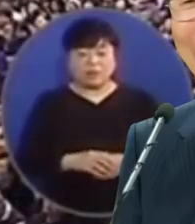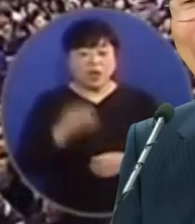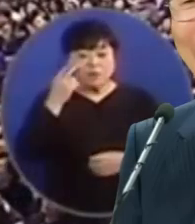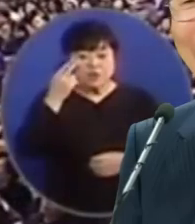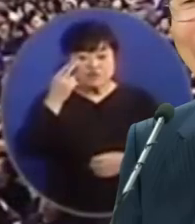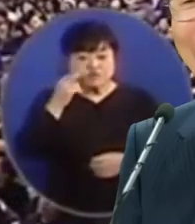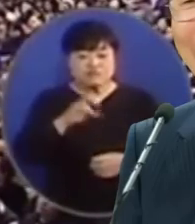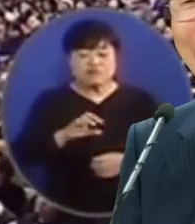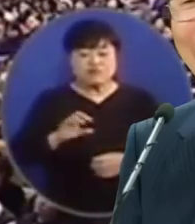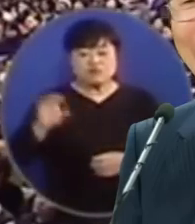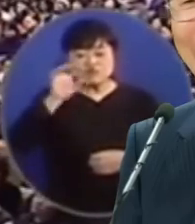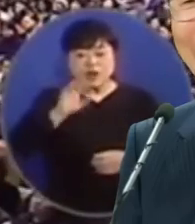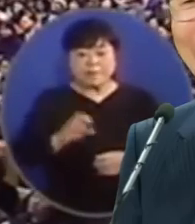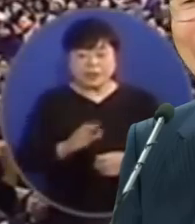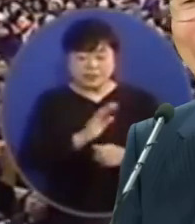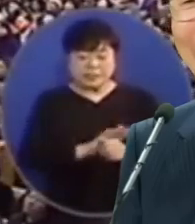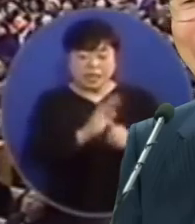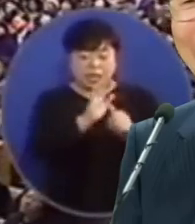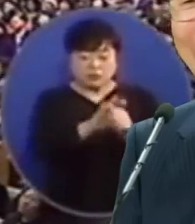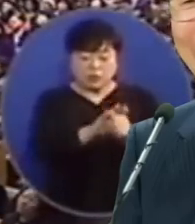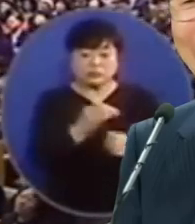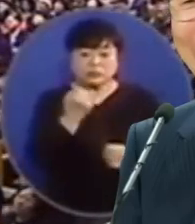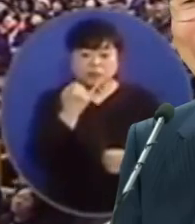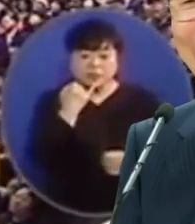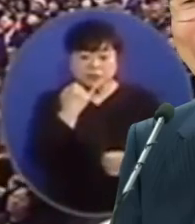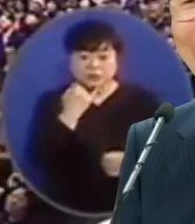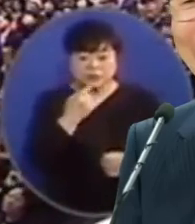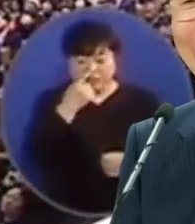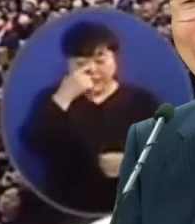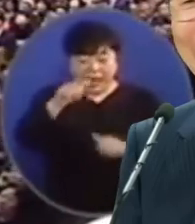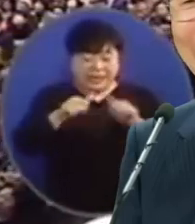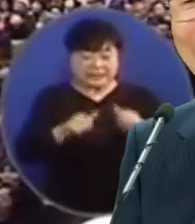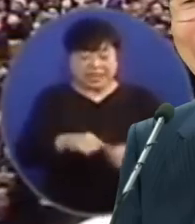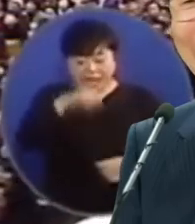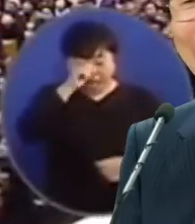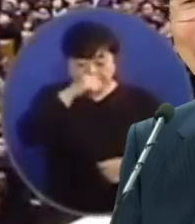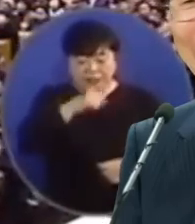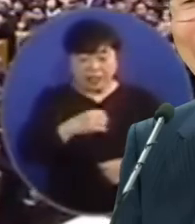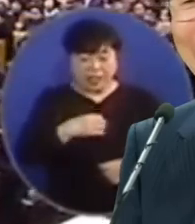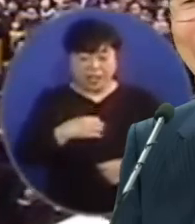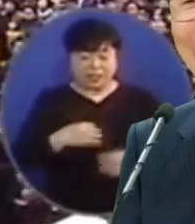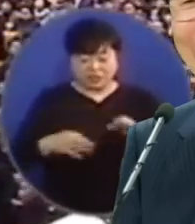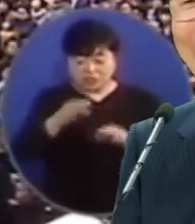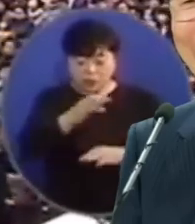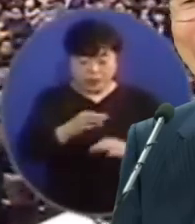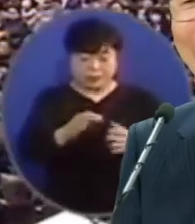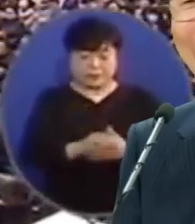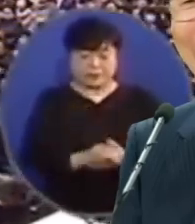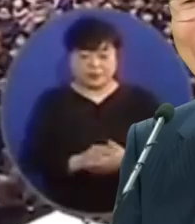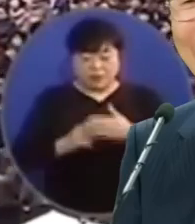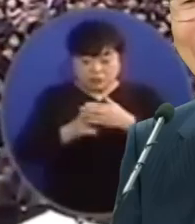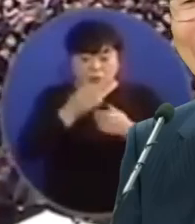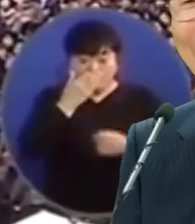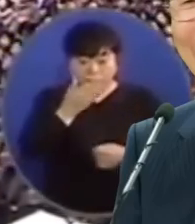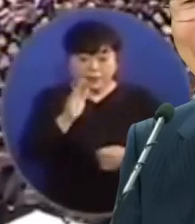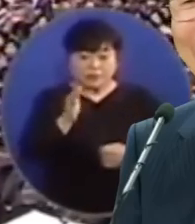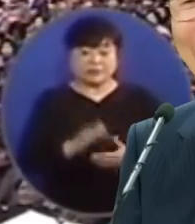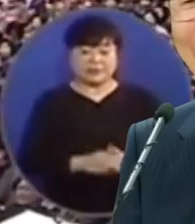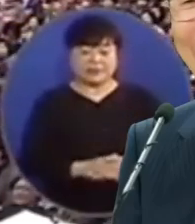버팀목이 되어서 탁 받들어주기 때문에 아시아나 아프리카의 경제 위기를 극복할 수가